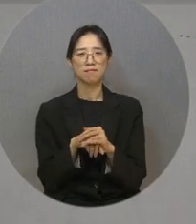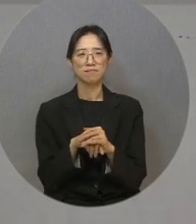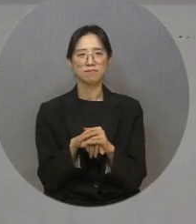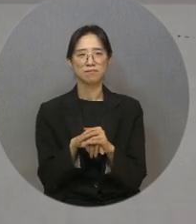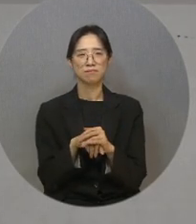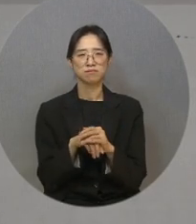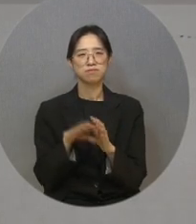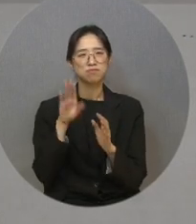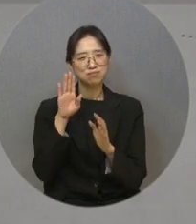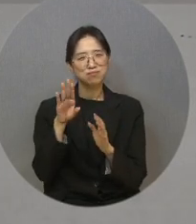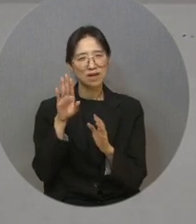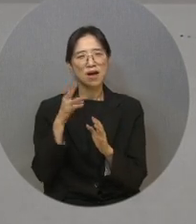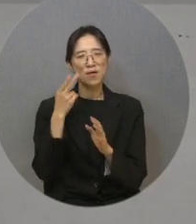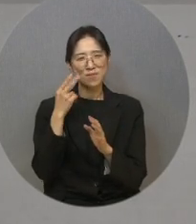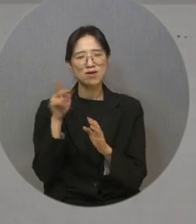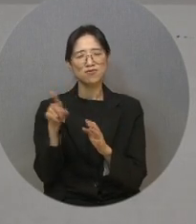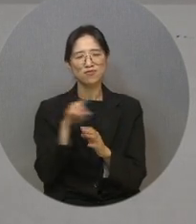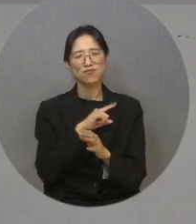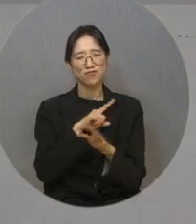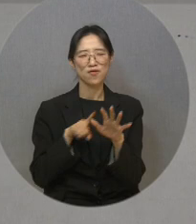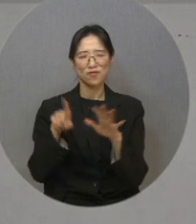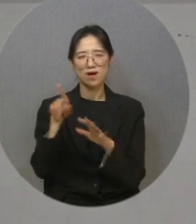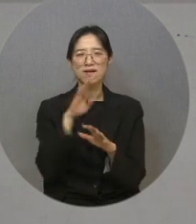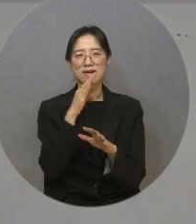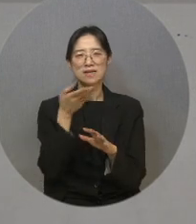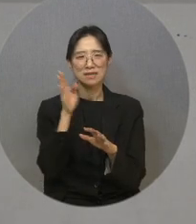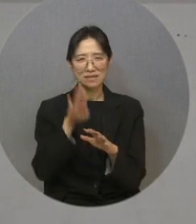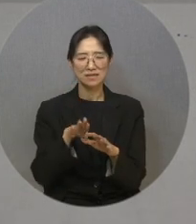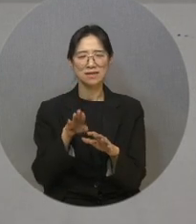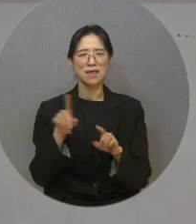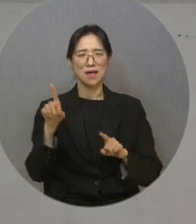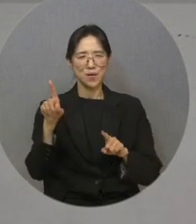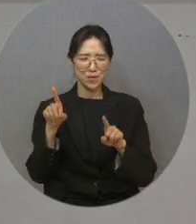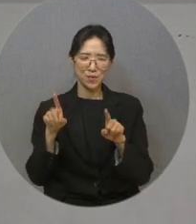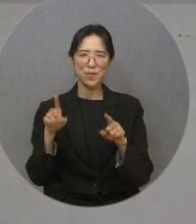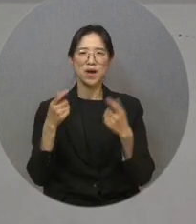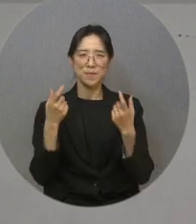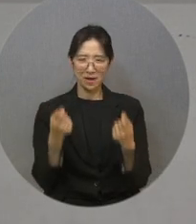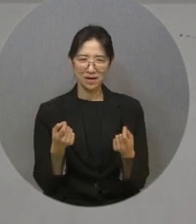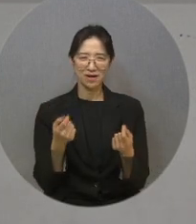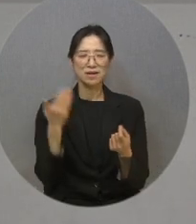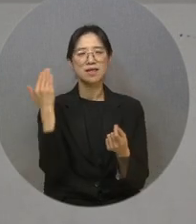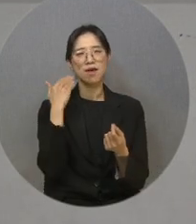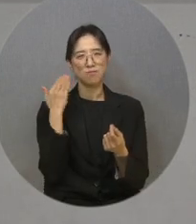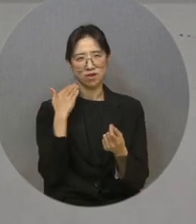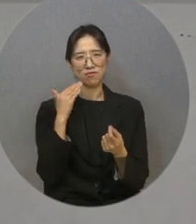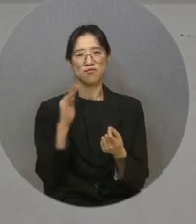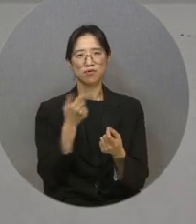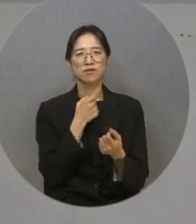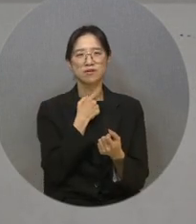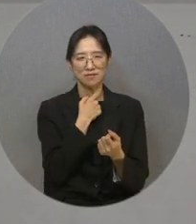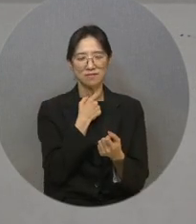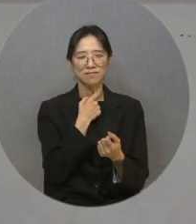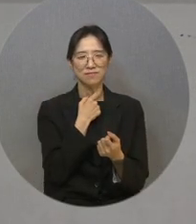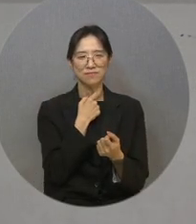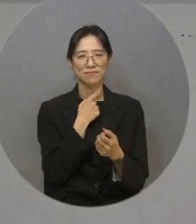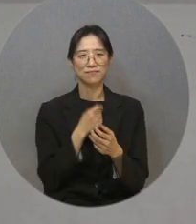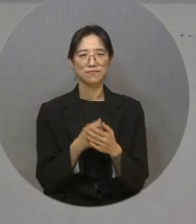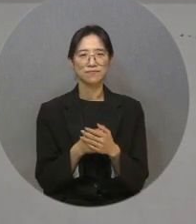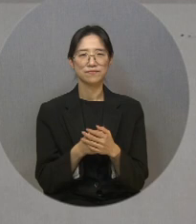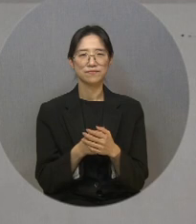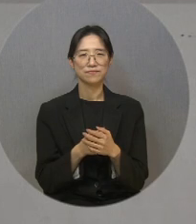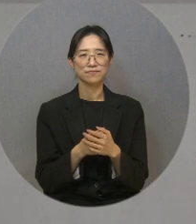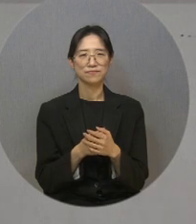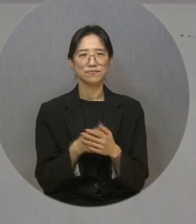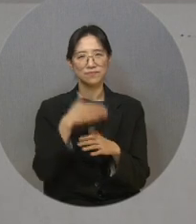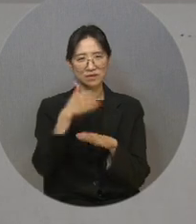당분간 미국이 물론 뭐 최고의 국가가 되겠지만 거기에 버금가는 대한민국이 됐으면 쓰겠다.